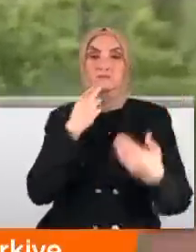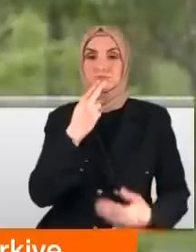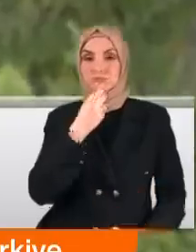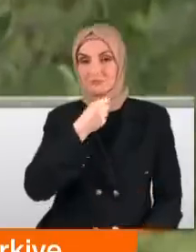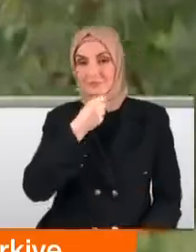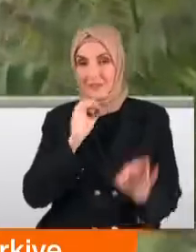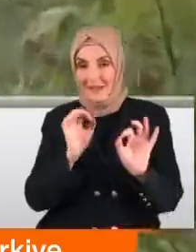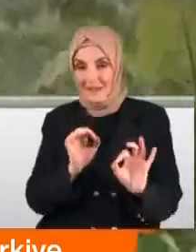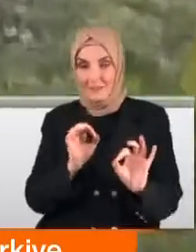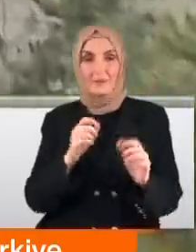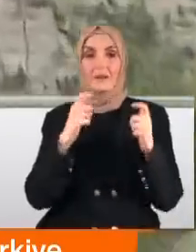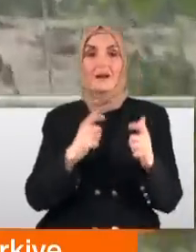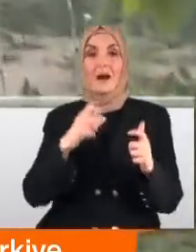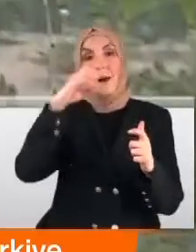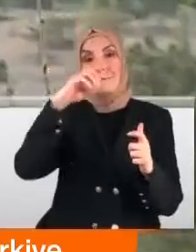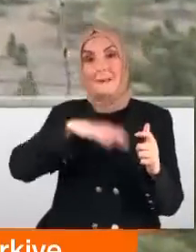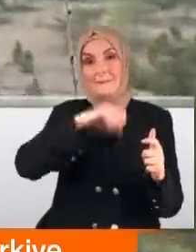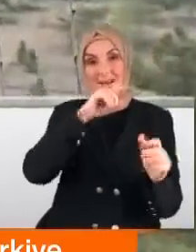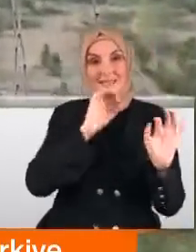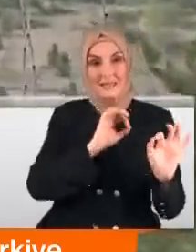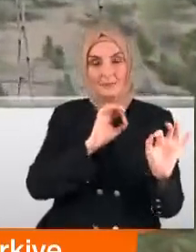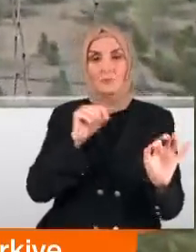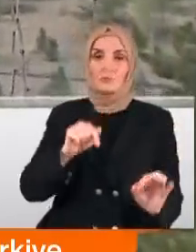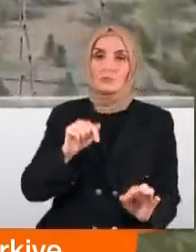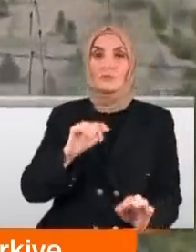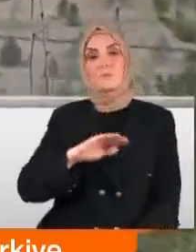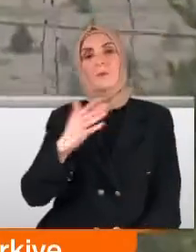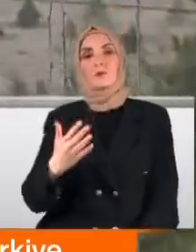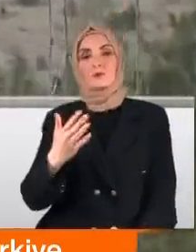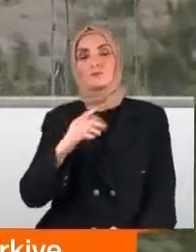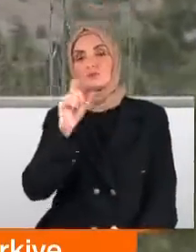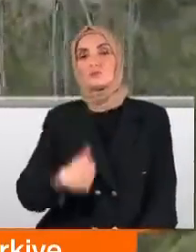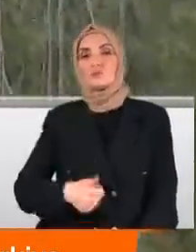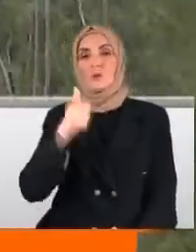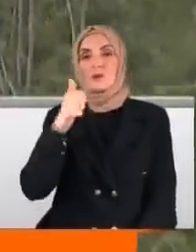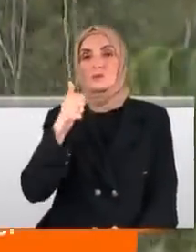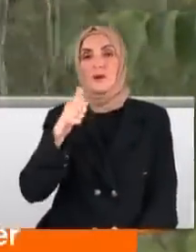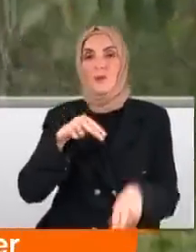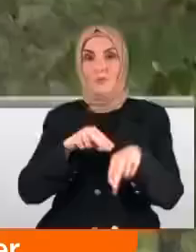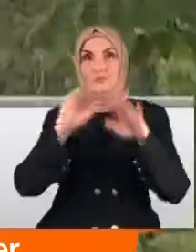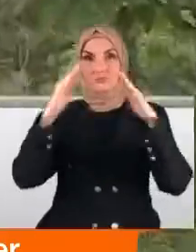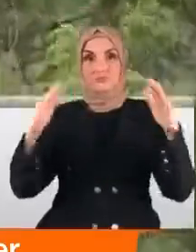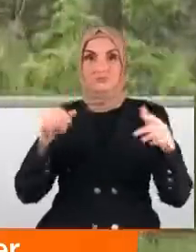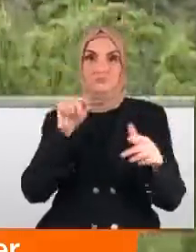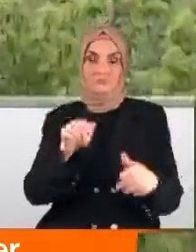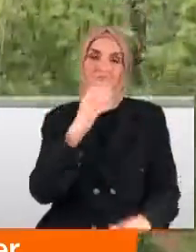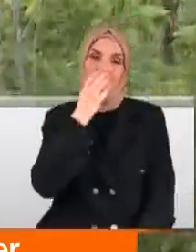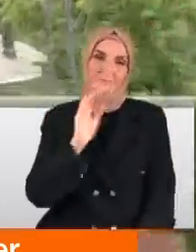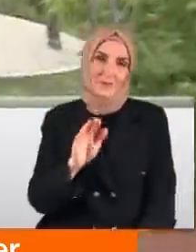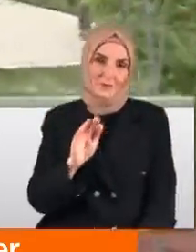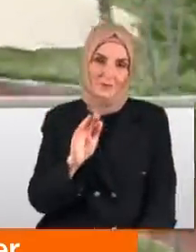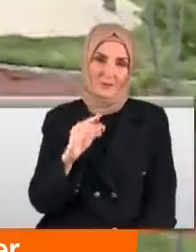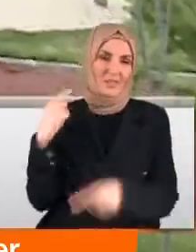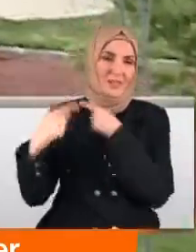Merkezi'nde değil, Cumhurbaşkanlığı Külliyesi'nde yapması bekleniyor. Yani geleneğin birazcık dışına çıkılacak ve bu kez